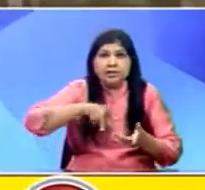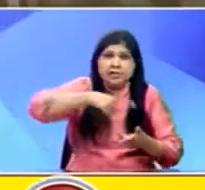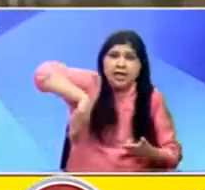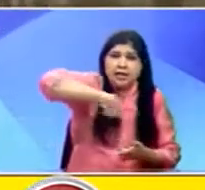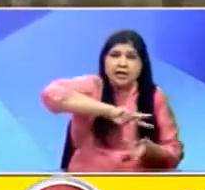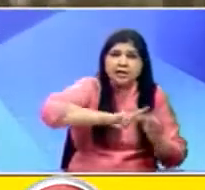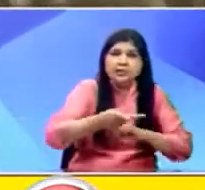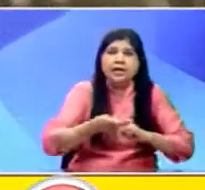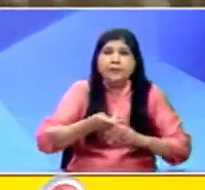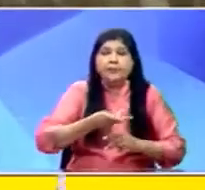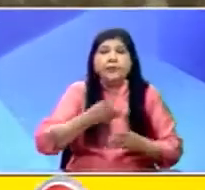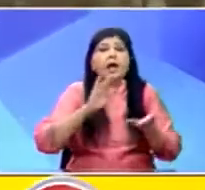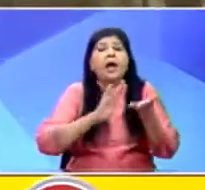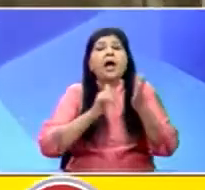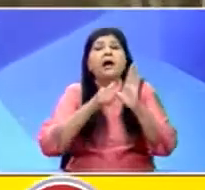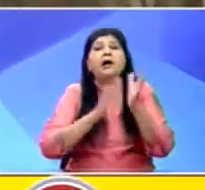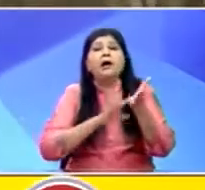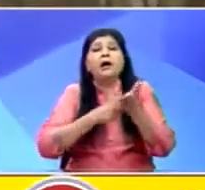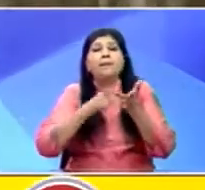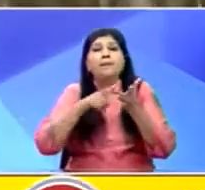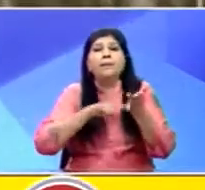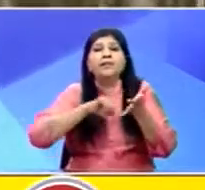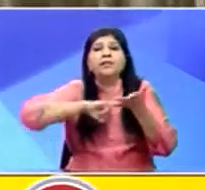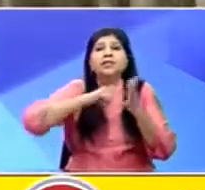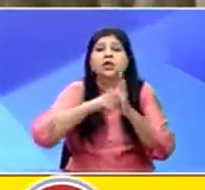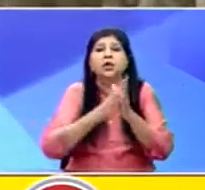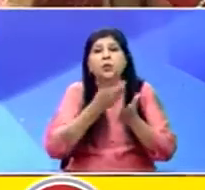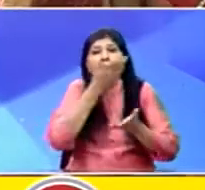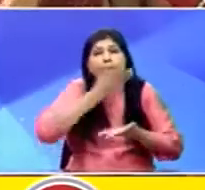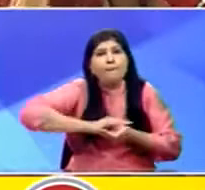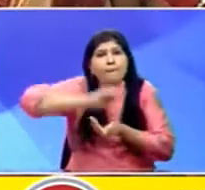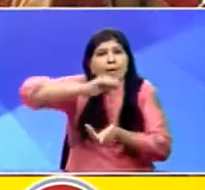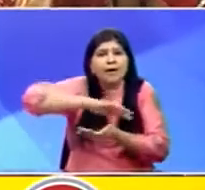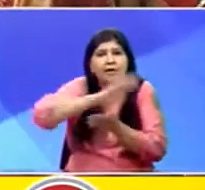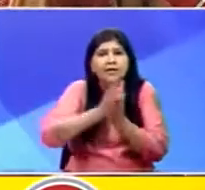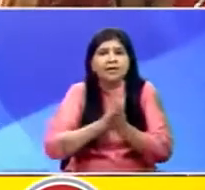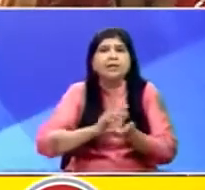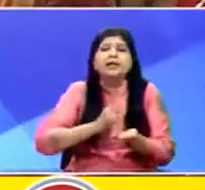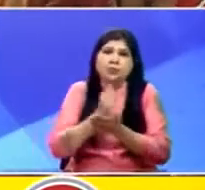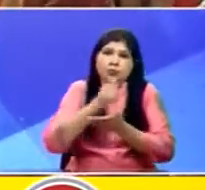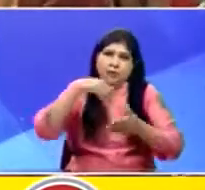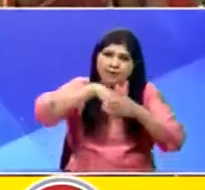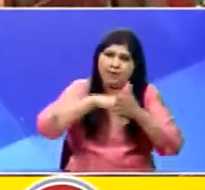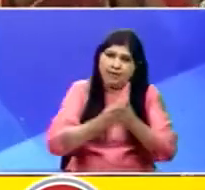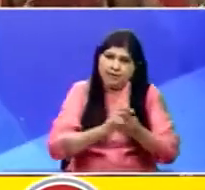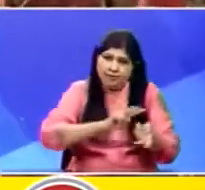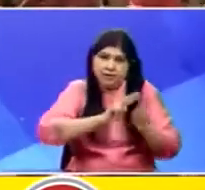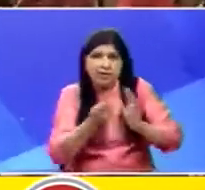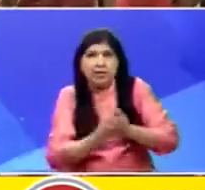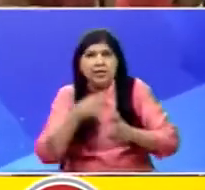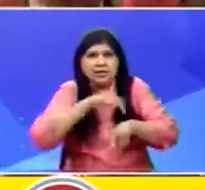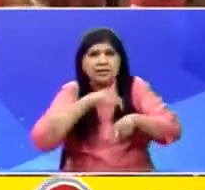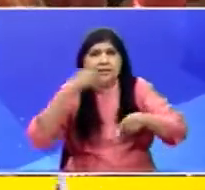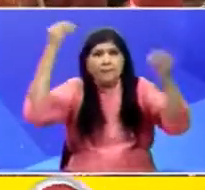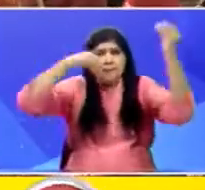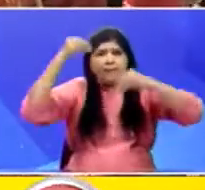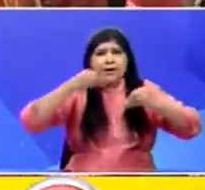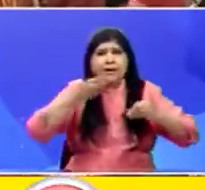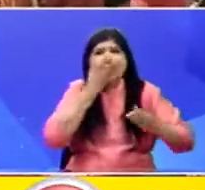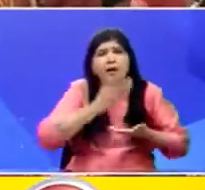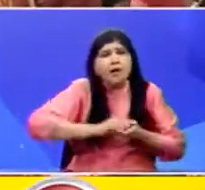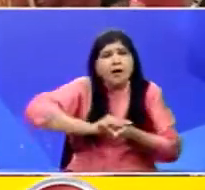अमृत सरोवर अभियान के तहत विकसित किया जा रहा है। इस बार मानसून के दौरान हुई बारिश